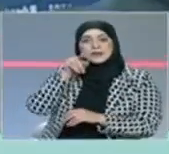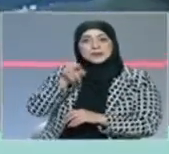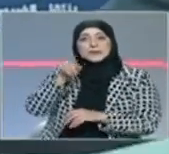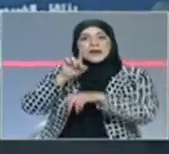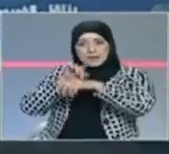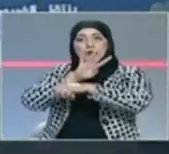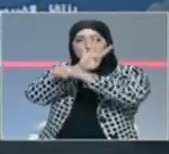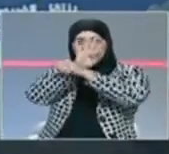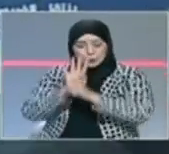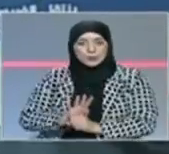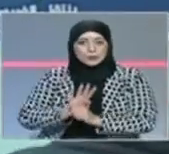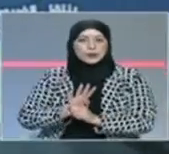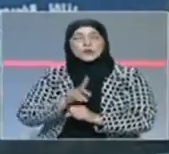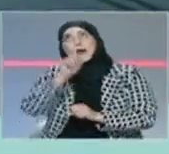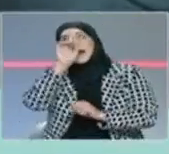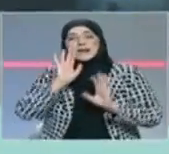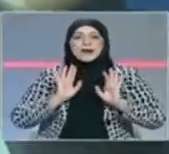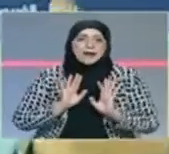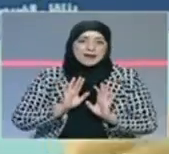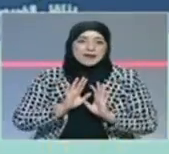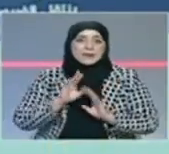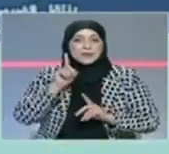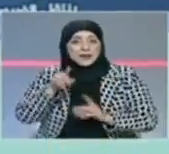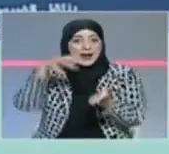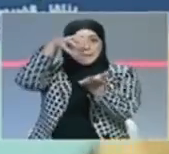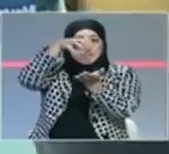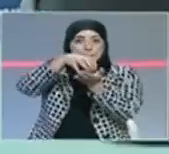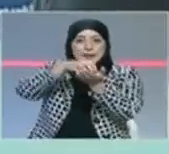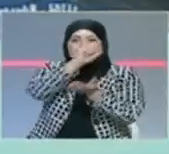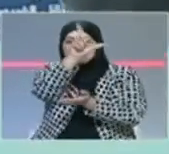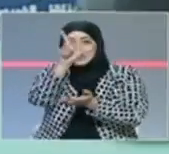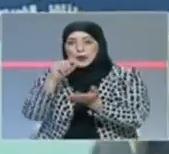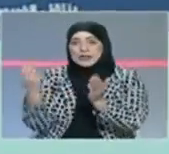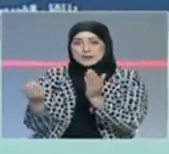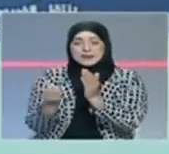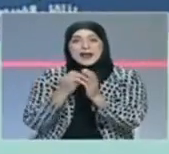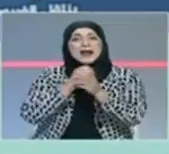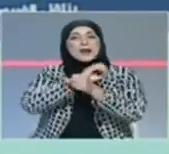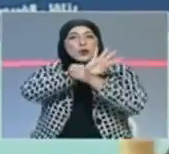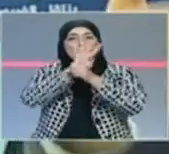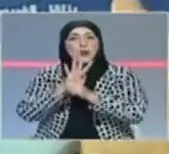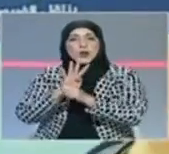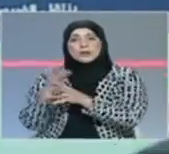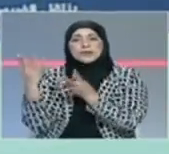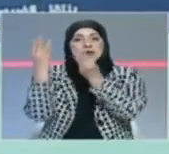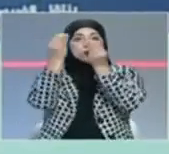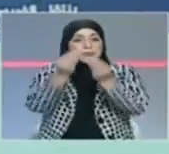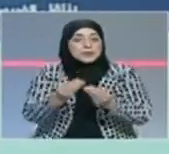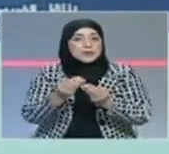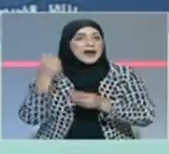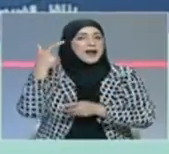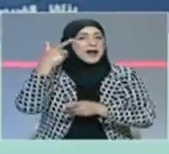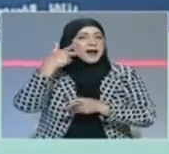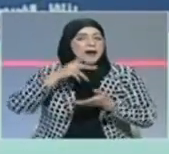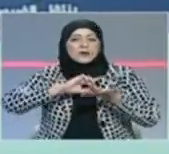اتصاب بالفيروس لا قدر ربي، المرصد الوطني يجيه جميع أرقام الهواتف متاع الأشخاص اللي اقترب لهم